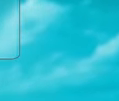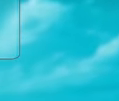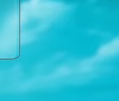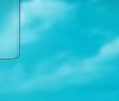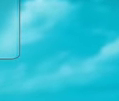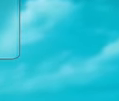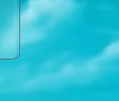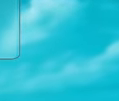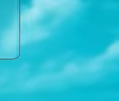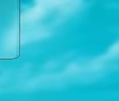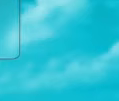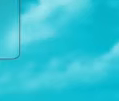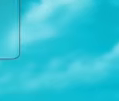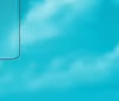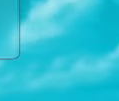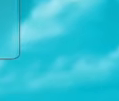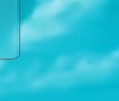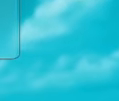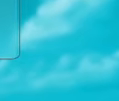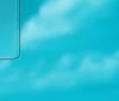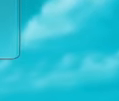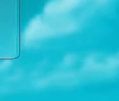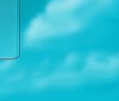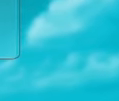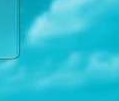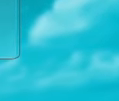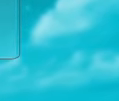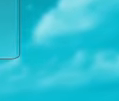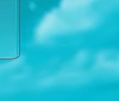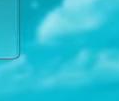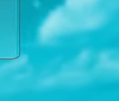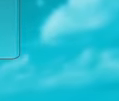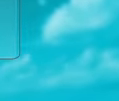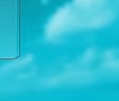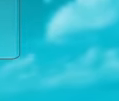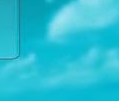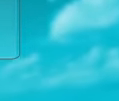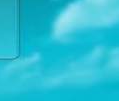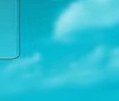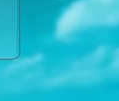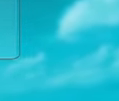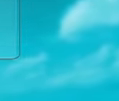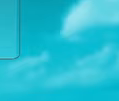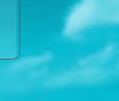7. В Кызыларде днем минус 2 градуса, ночью минус 9.